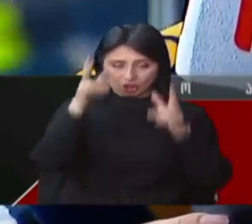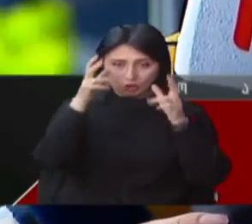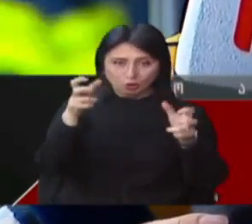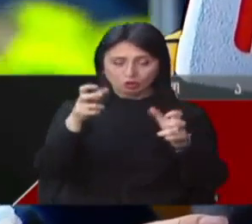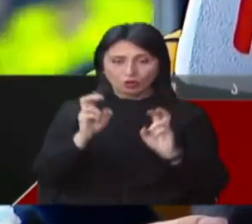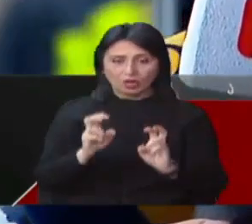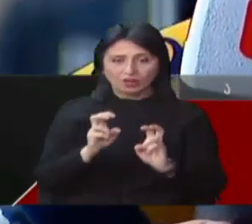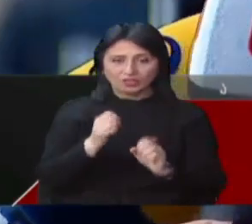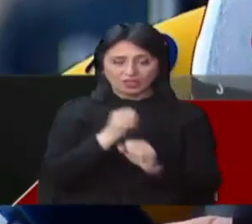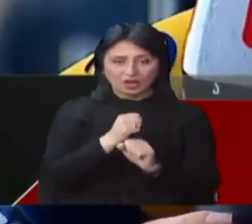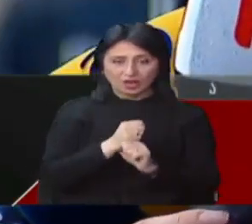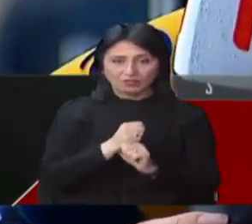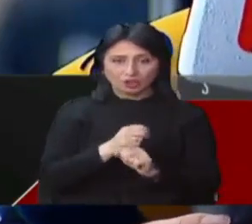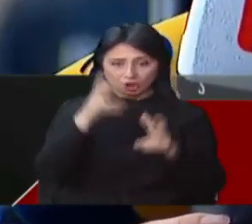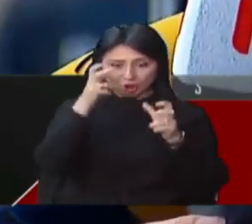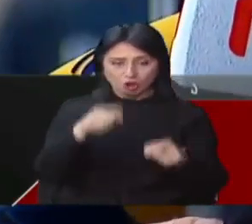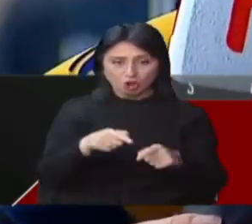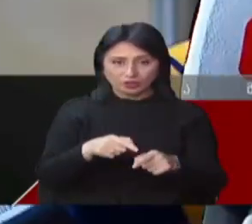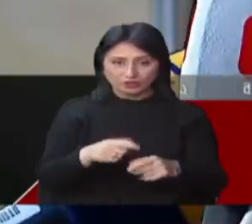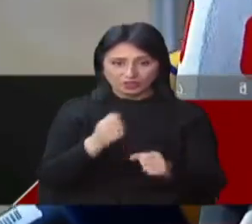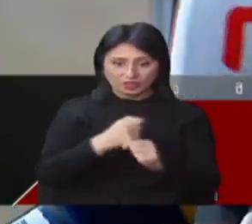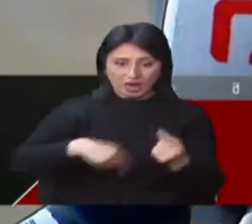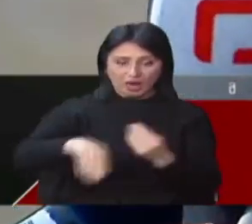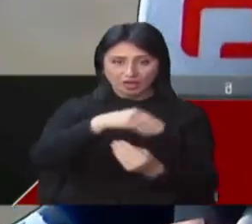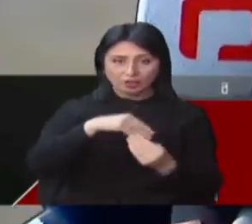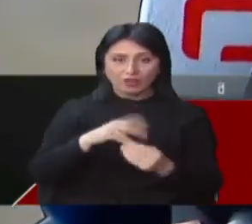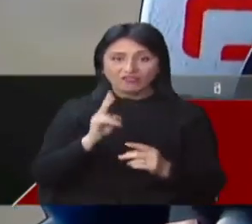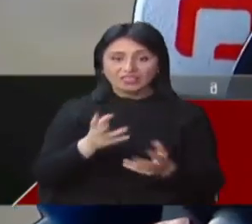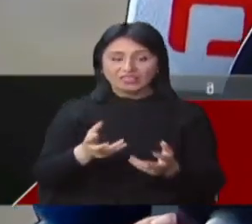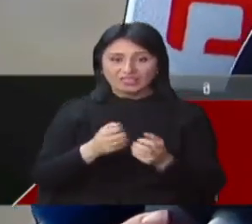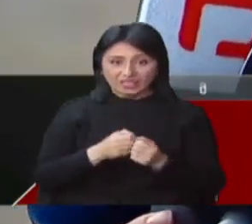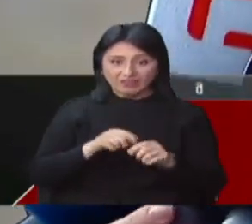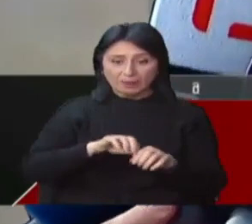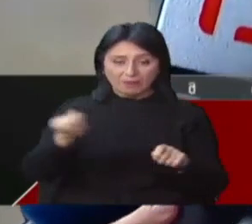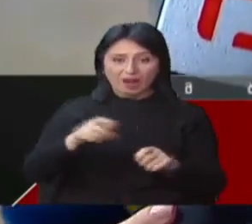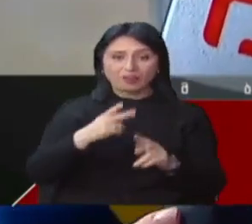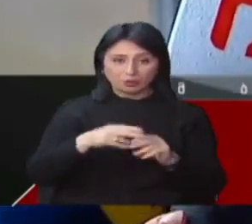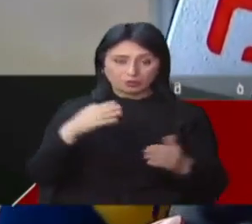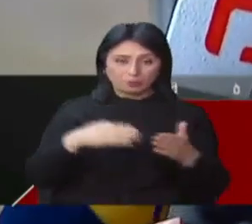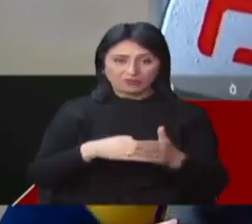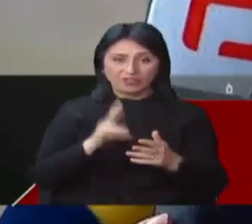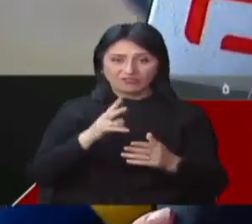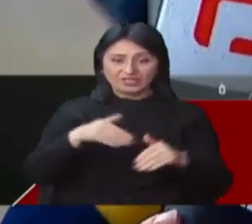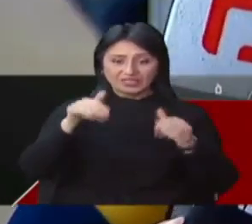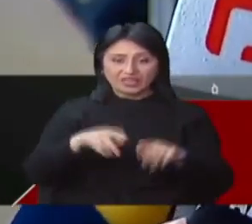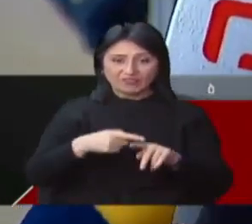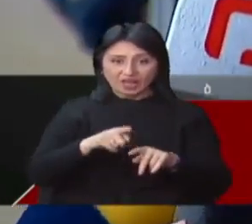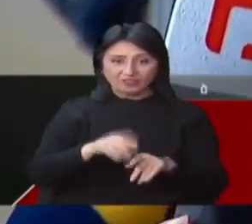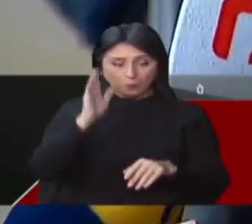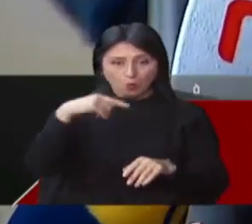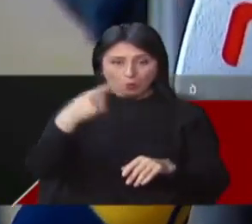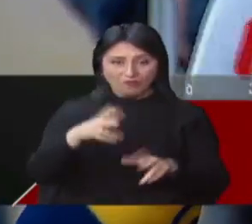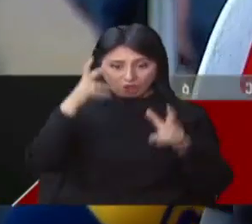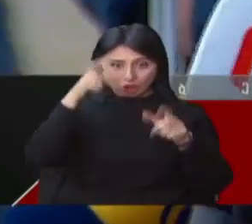ჯოჯოხეთი მოუწყოს და ჯოჯოხეთი არგუნოს. ვინც აიღებს მახვილით, მახვილითვე წაწყდება. ვინც გადაწყვიტა, რომ ამ ქვეყნის